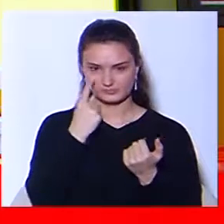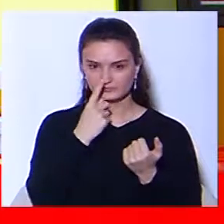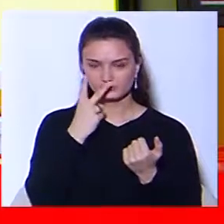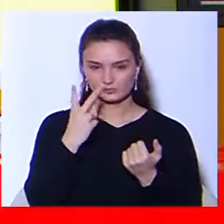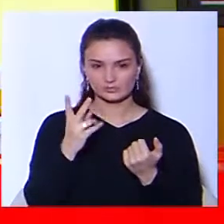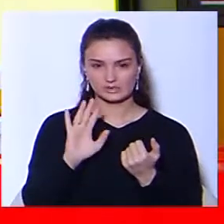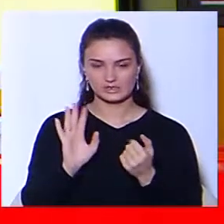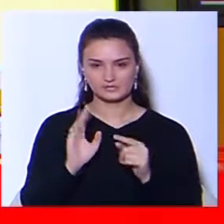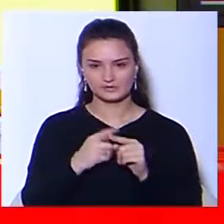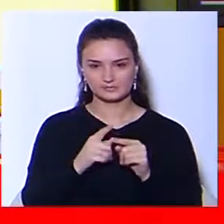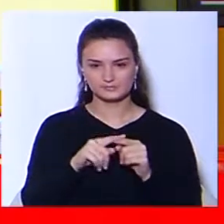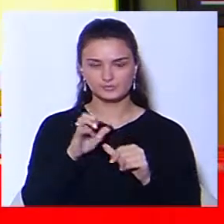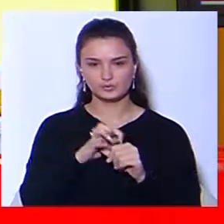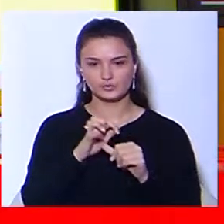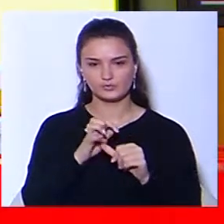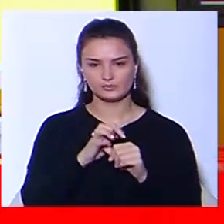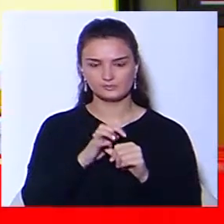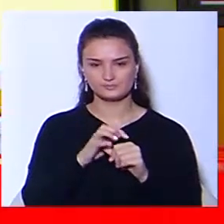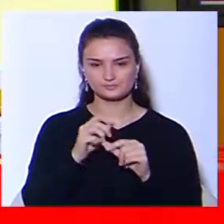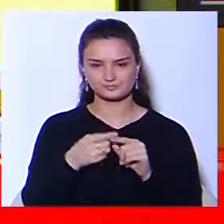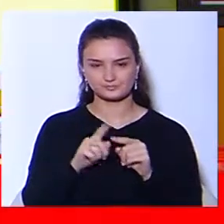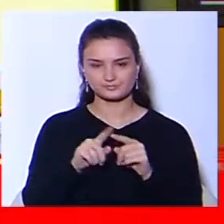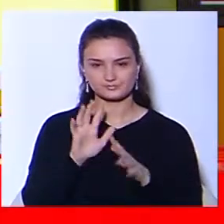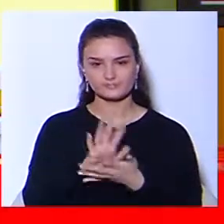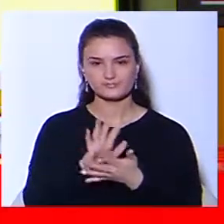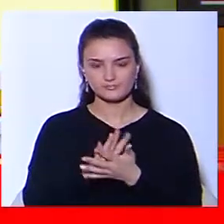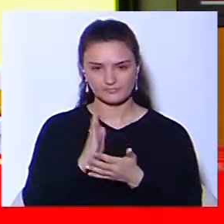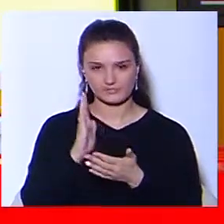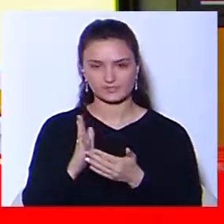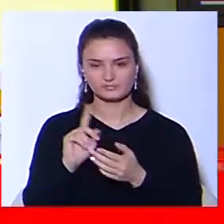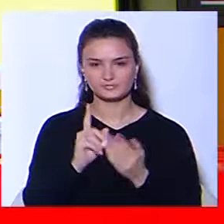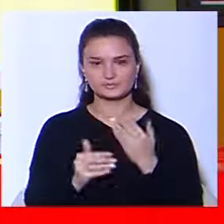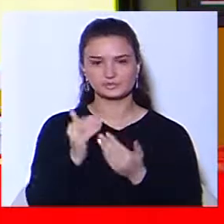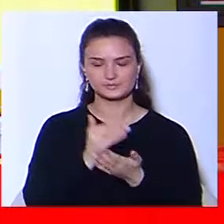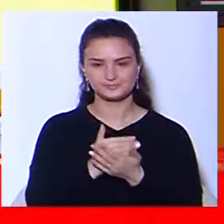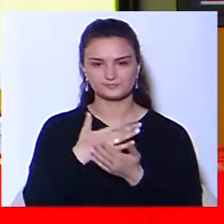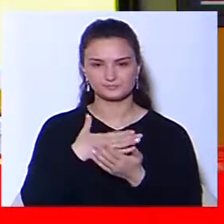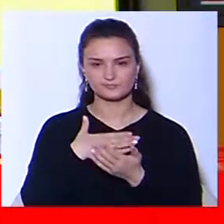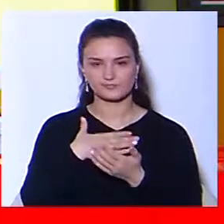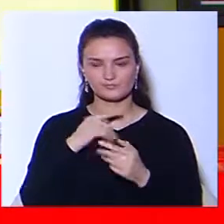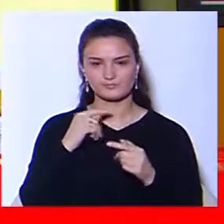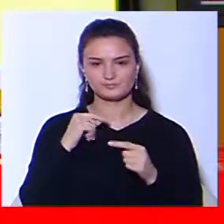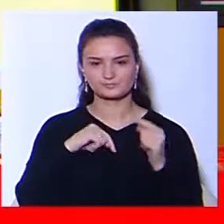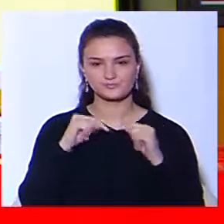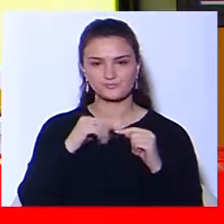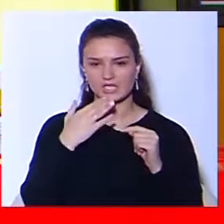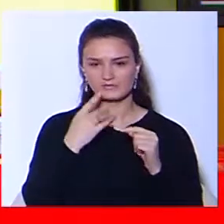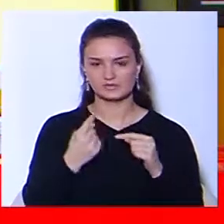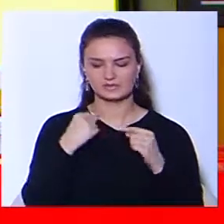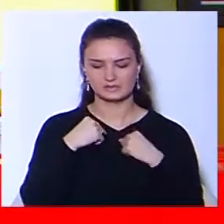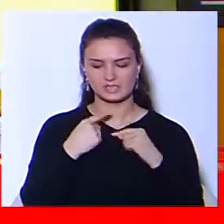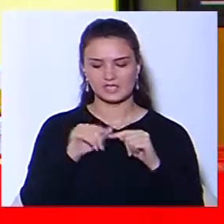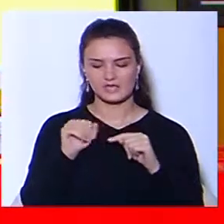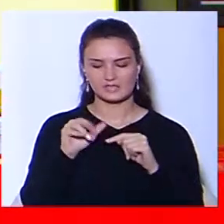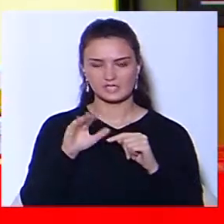ხილავი სოკოვანი დაინფიცირება და ბინძურება ექნება, რის შედეგადაც ჩვენს ორგანიზმში ადვილად მოხვდება ისეთივე